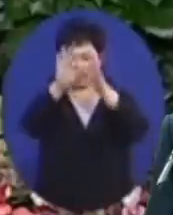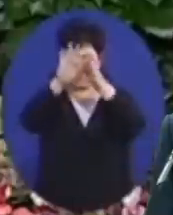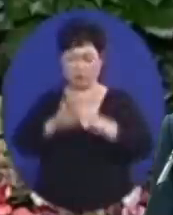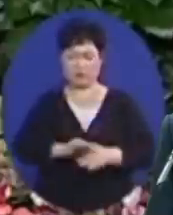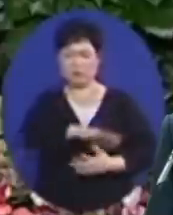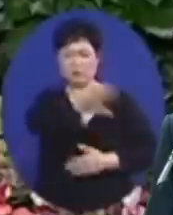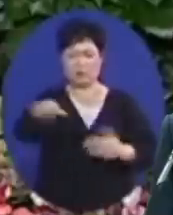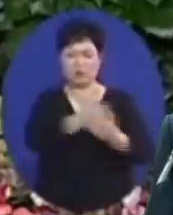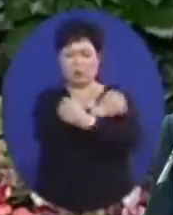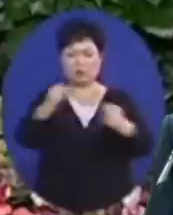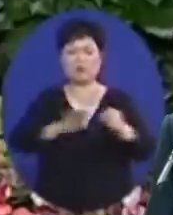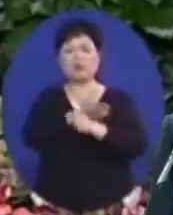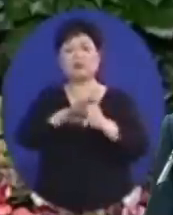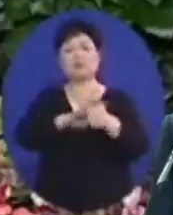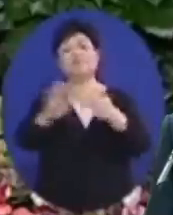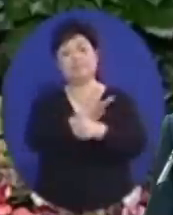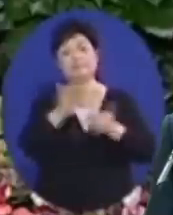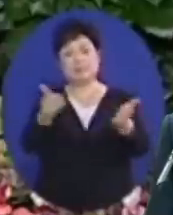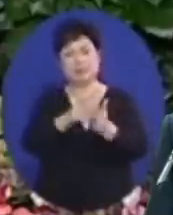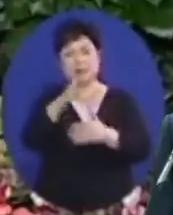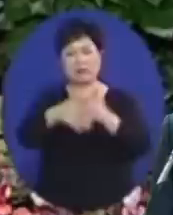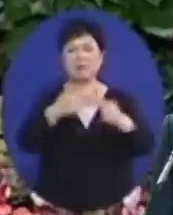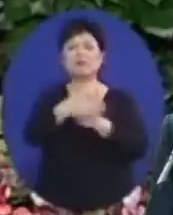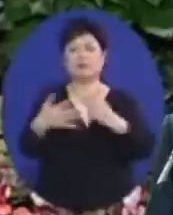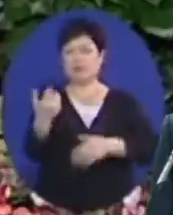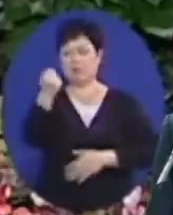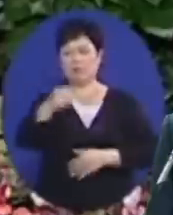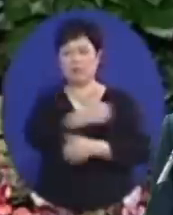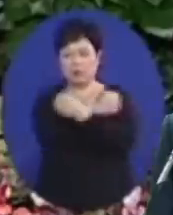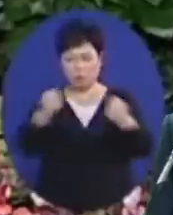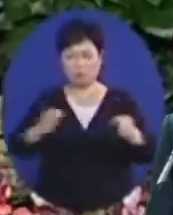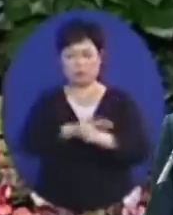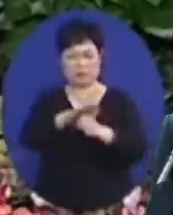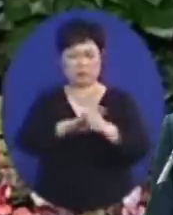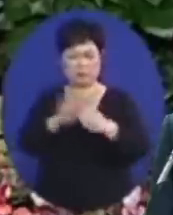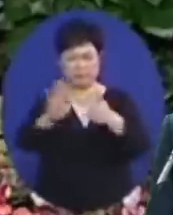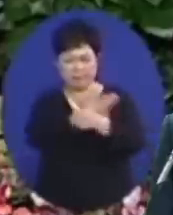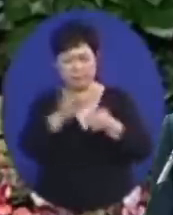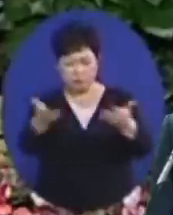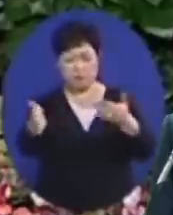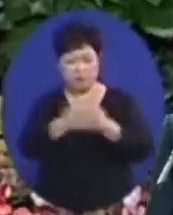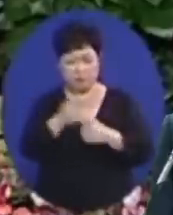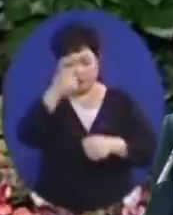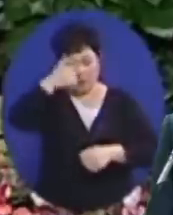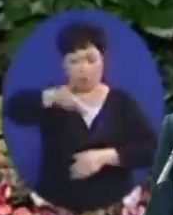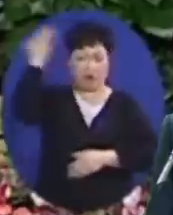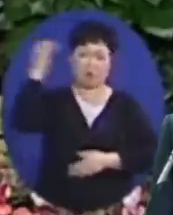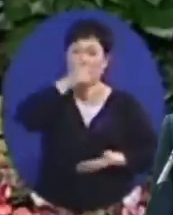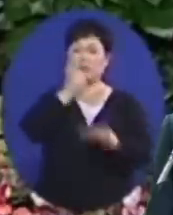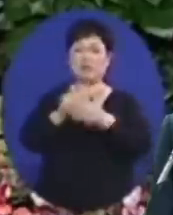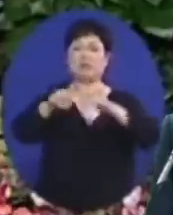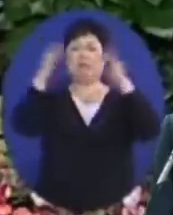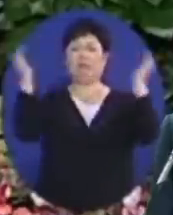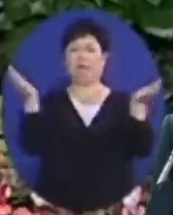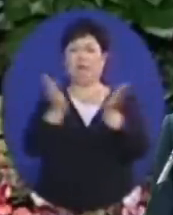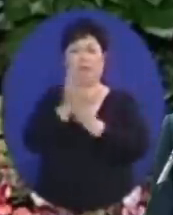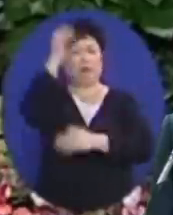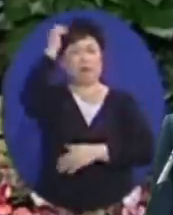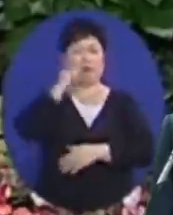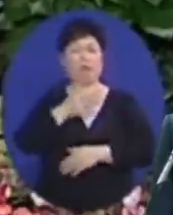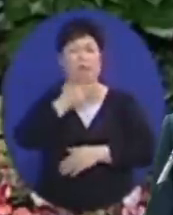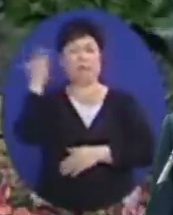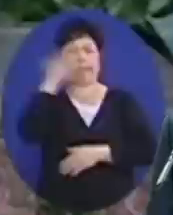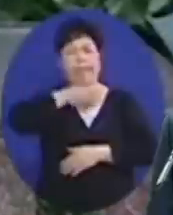대해주시는 것입니다. 하나님의 은혜로 용서와 사랑으로 대해주기 때문에 과거의 죄를 다 기억하지